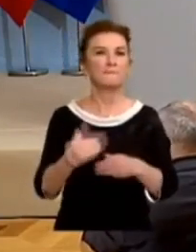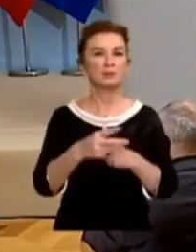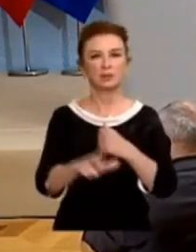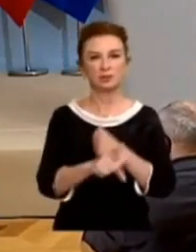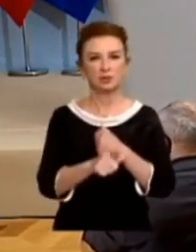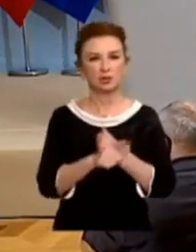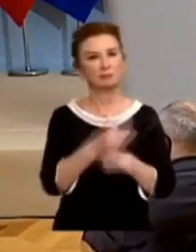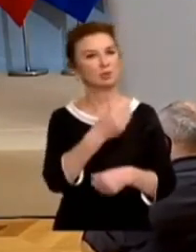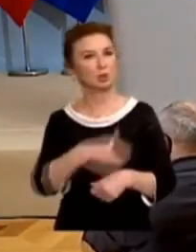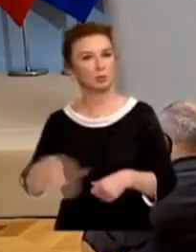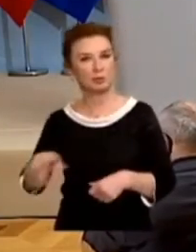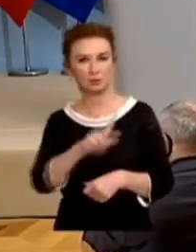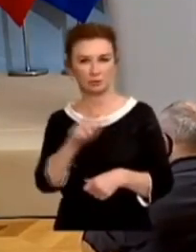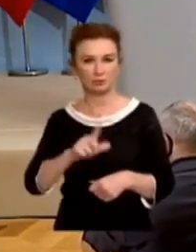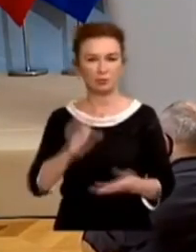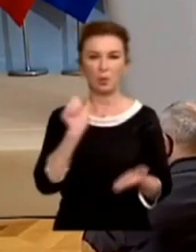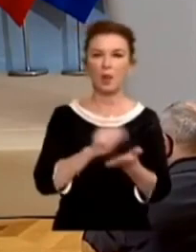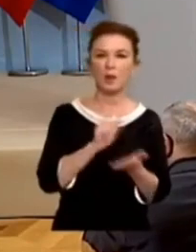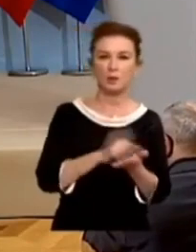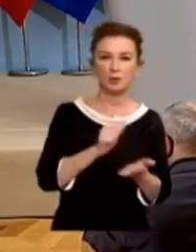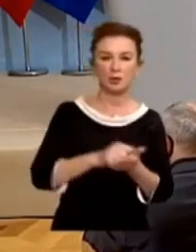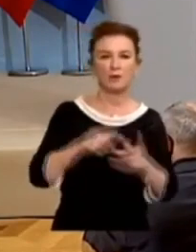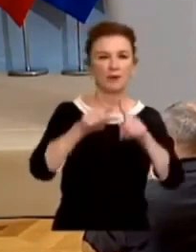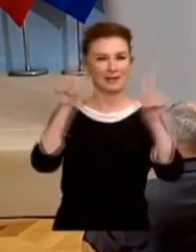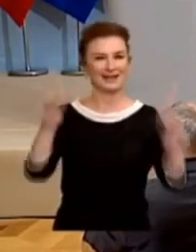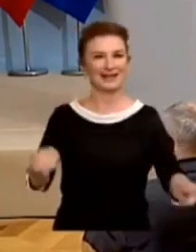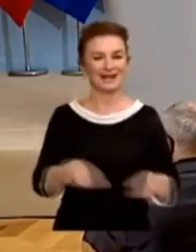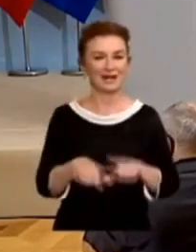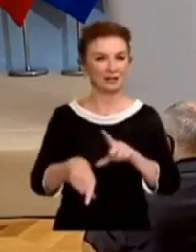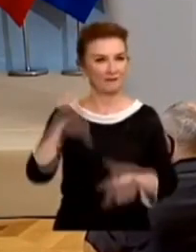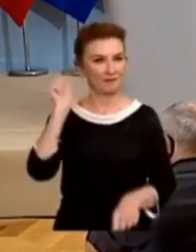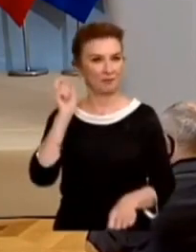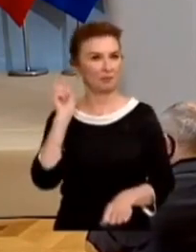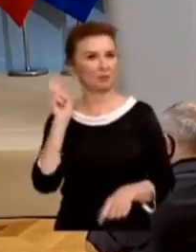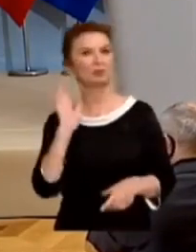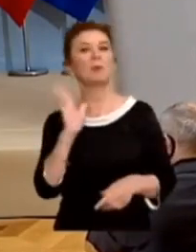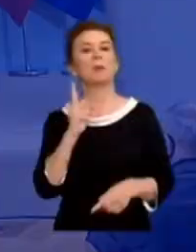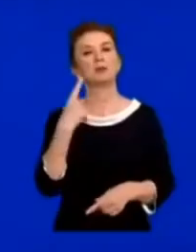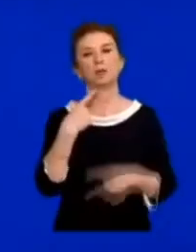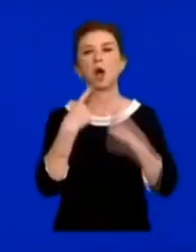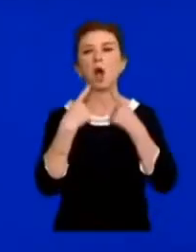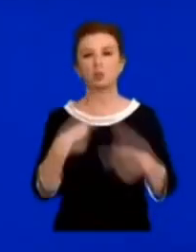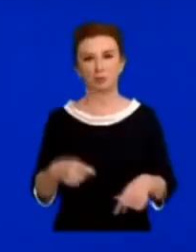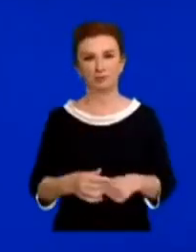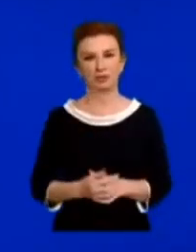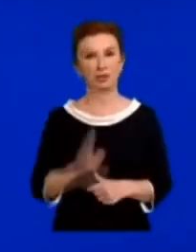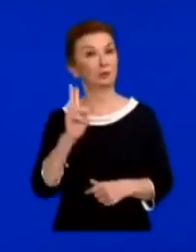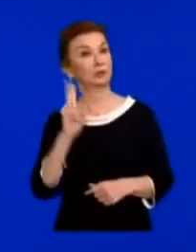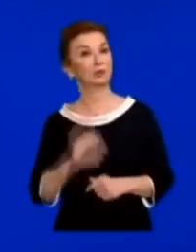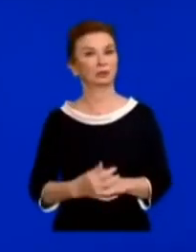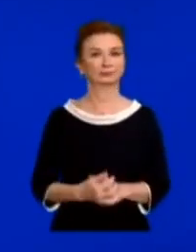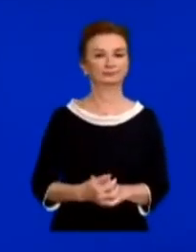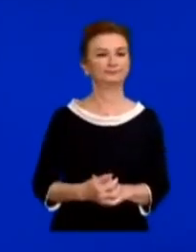nie zostaną wykorzystane, i czy ktoś powinien za to ponieść odpowiedzialność polityczną i kto? Dziękuję.